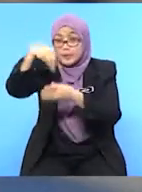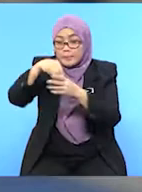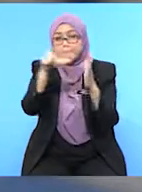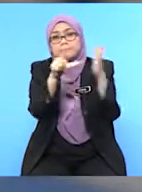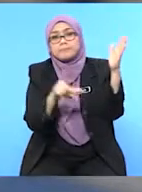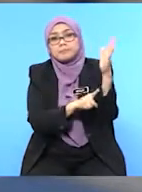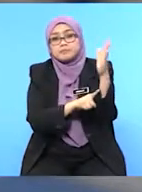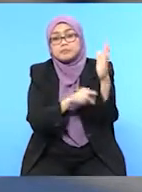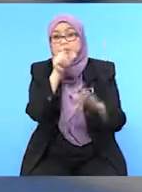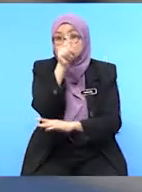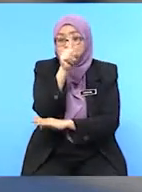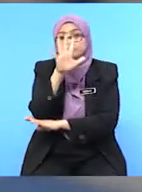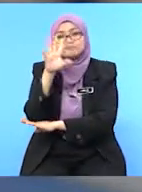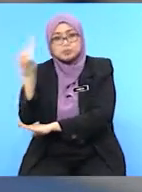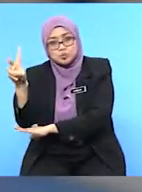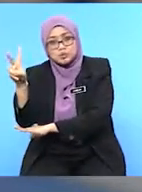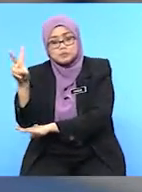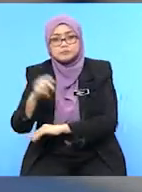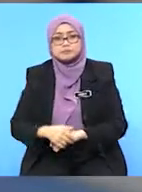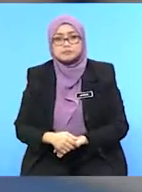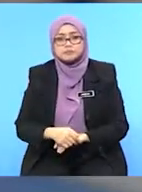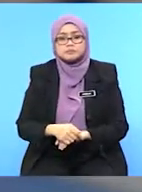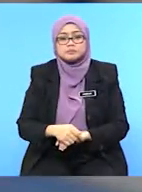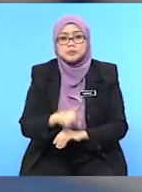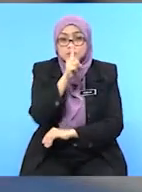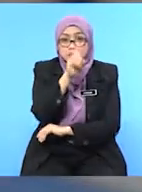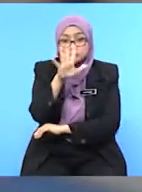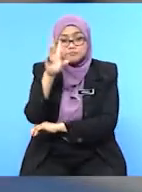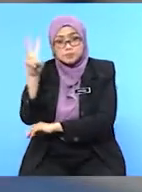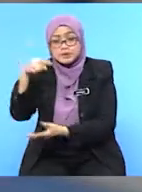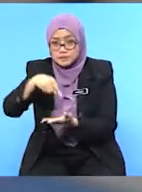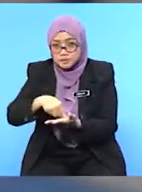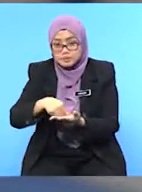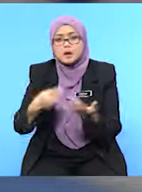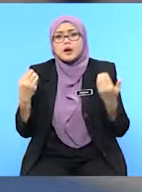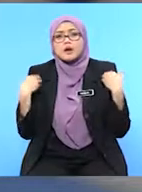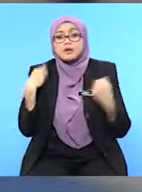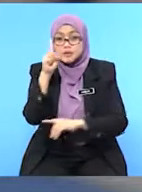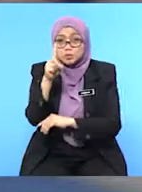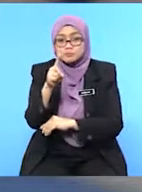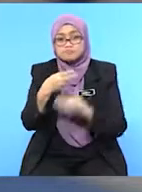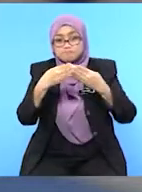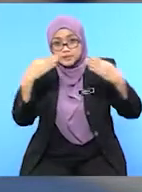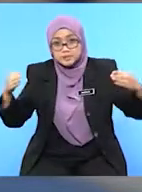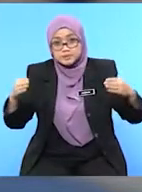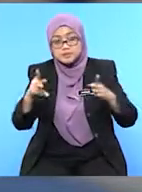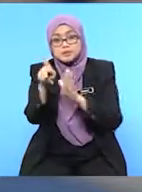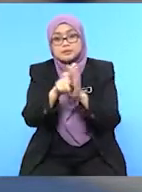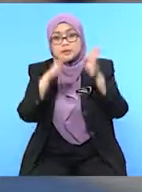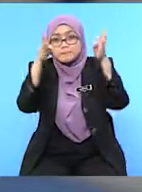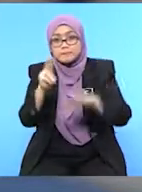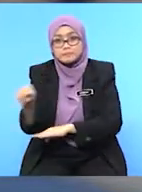ketuhana 3152 ke artikel 152 ini telah mewujudkan satu wasit kebangsaan yaitu